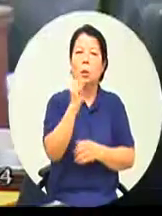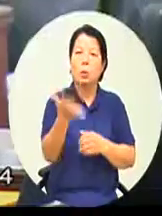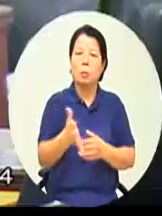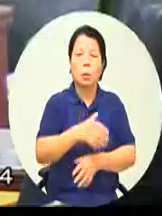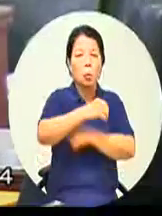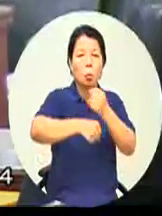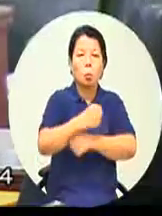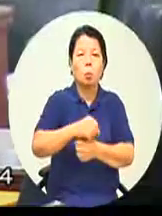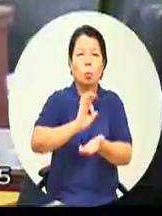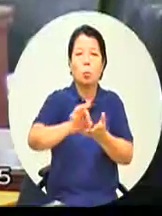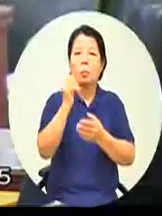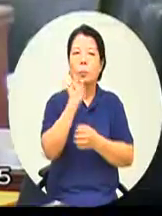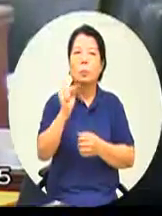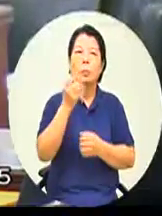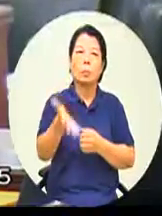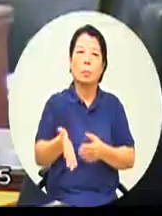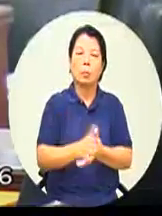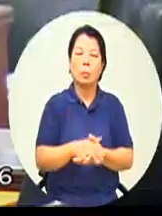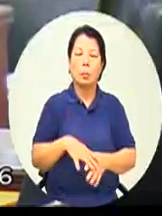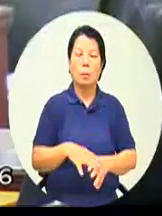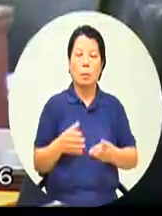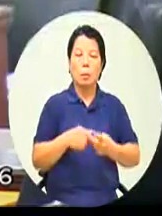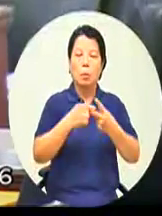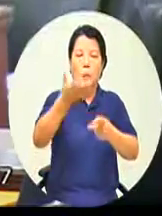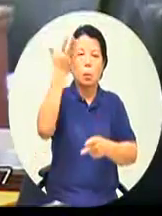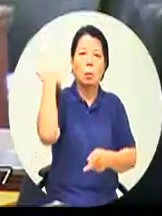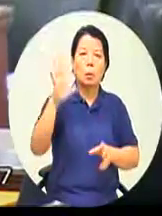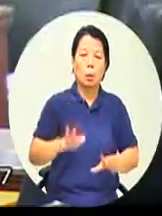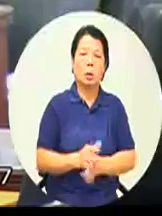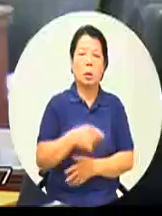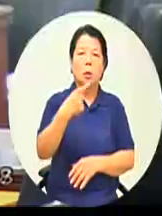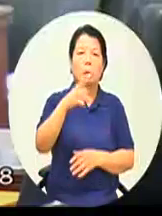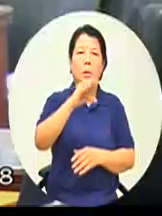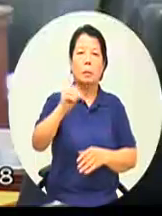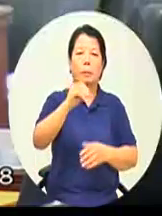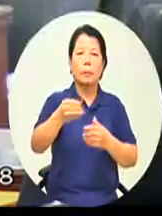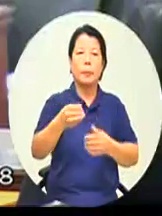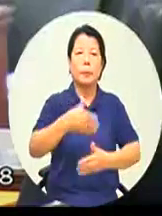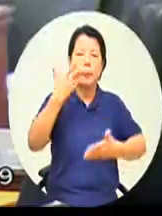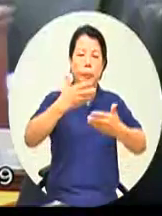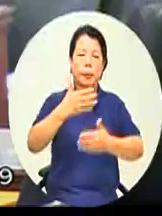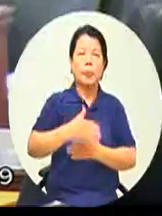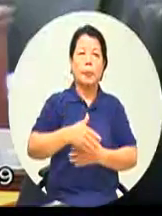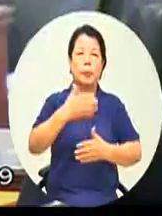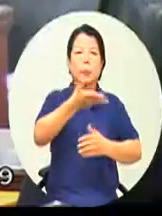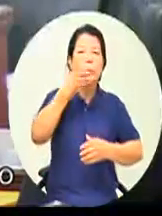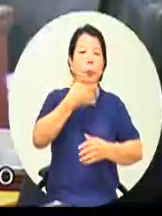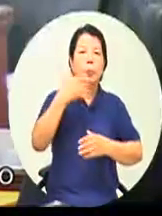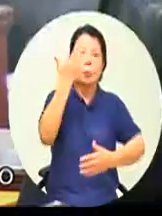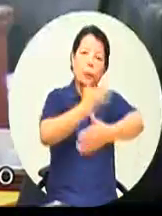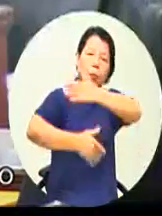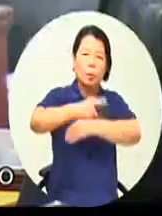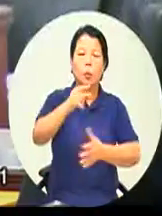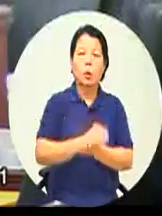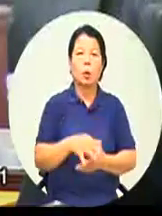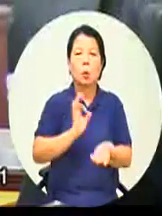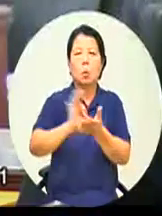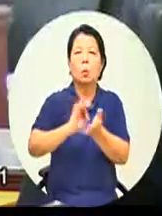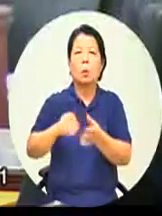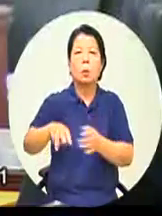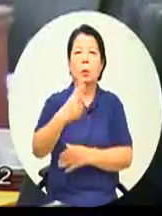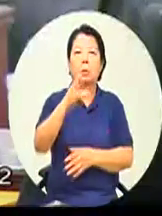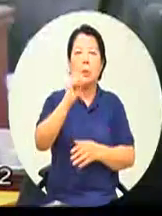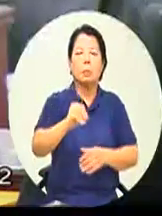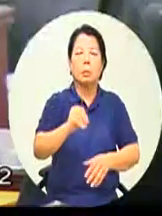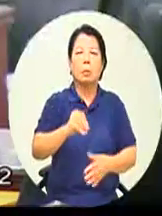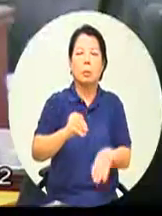化吗？好，这第一点。那第二点，我们过去这个一把青这样的戏剧，它 他们的剧组花了大概300多万把那个